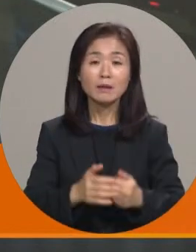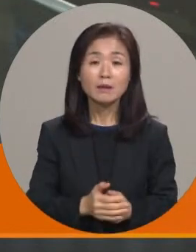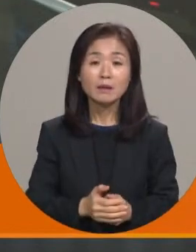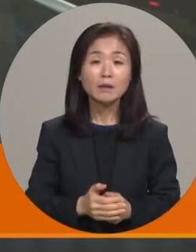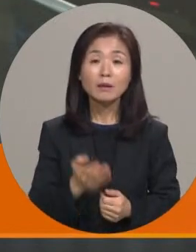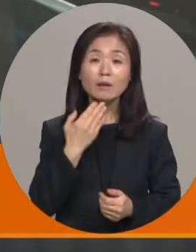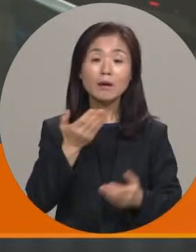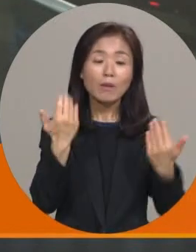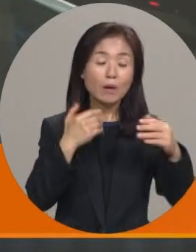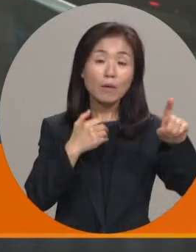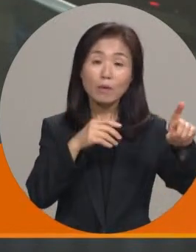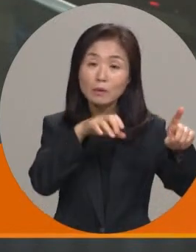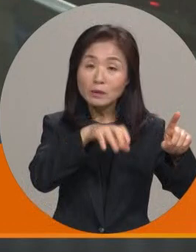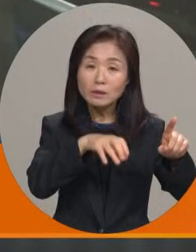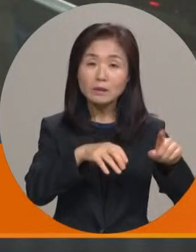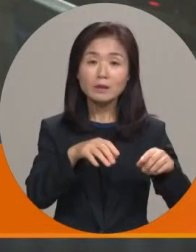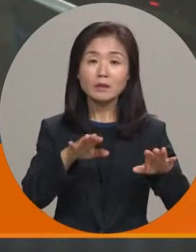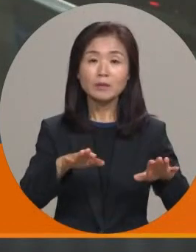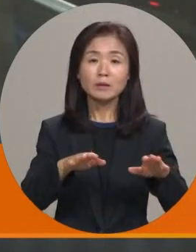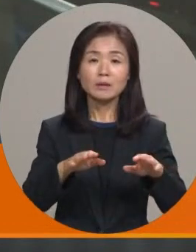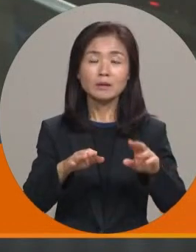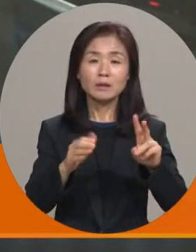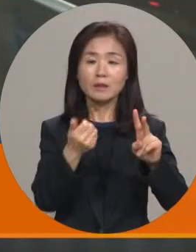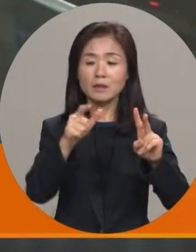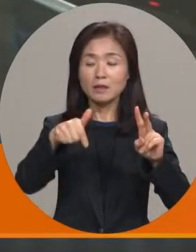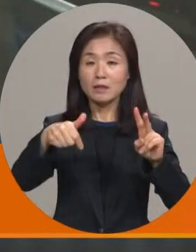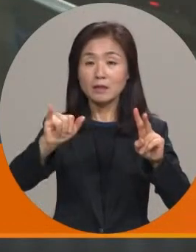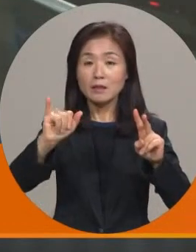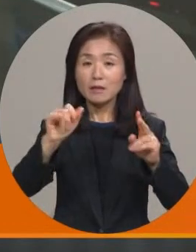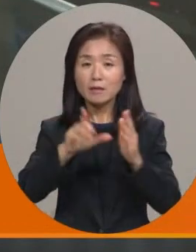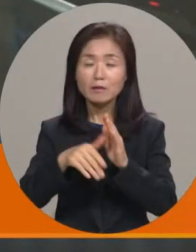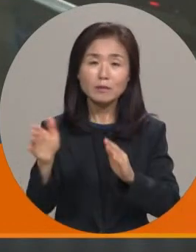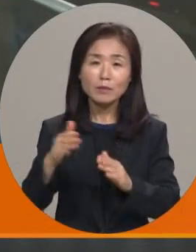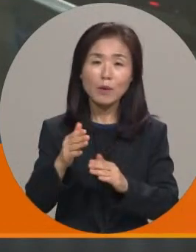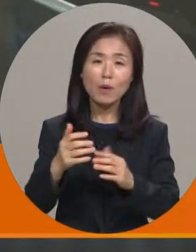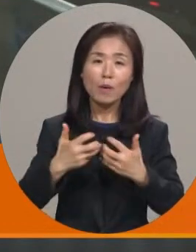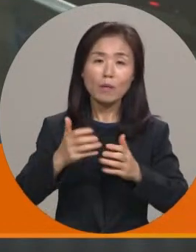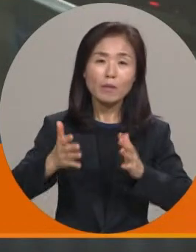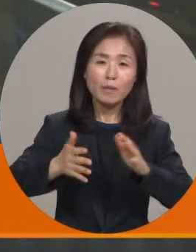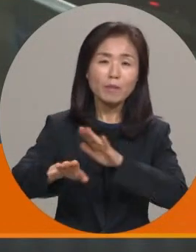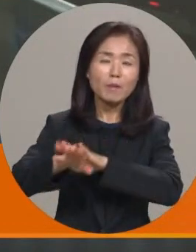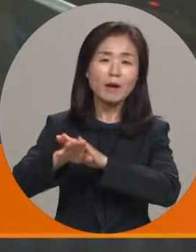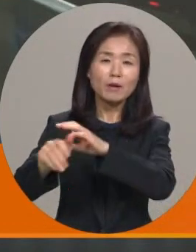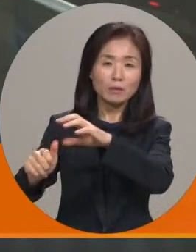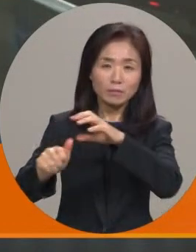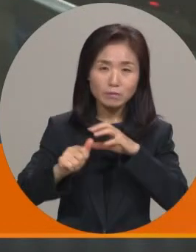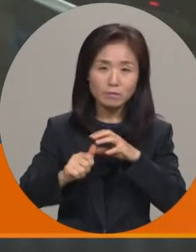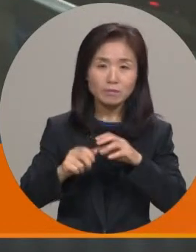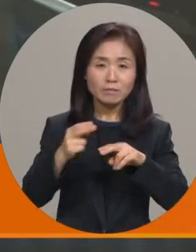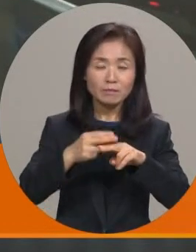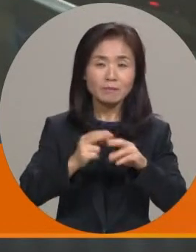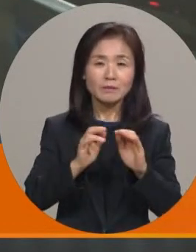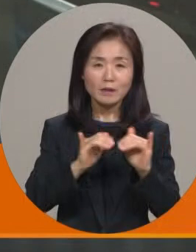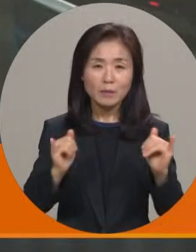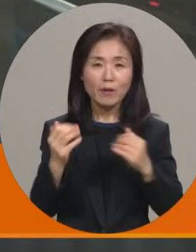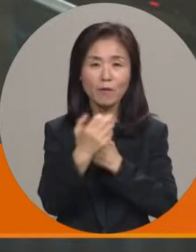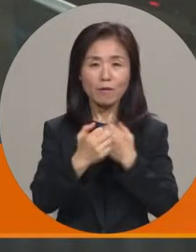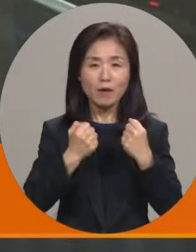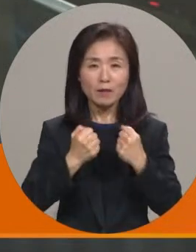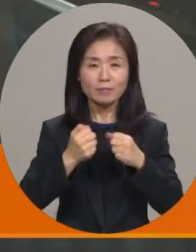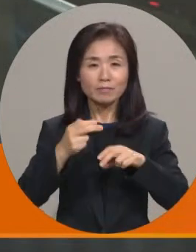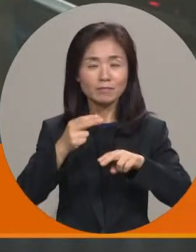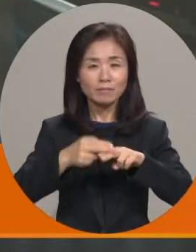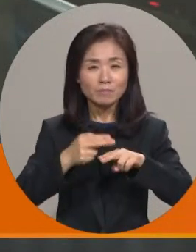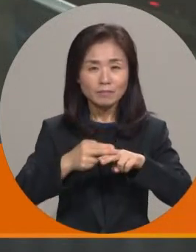서울의 학교 한 곳에서는 이번 학기부터 로봇 팔을 도입해서 이 조리 종사자의 건강을 지키고 급식의